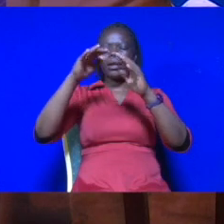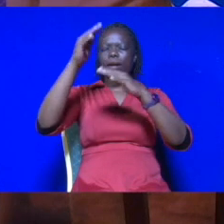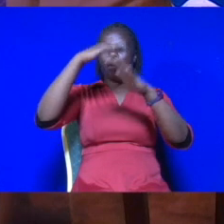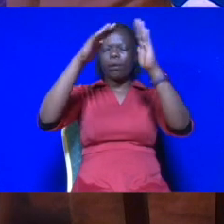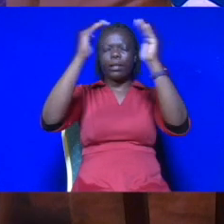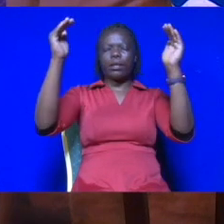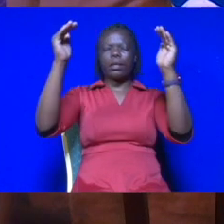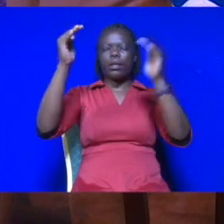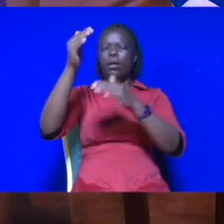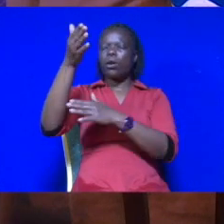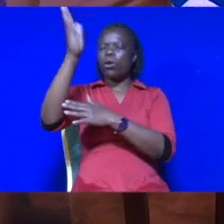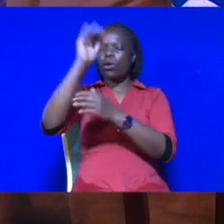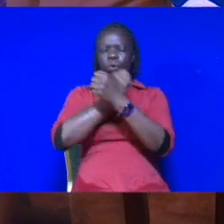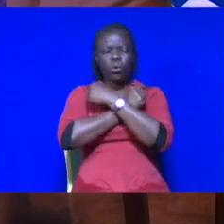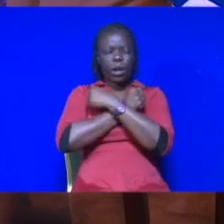Mungu unayetupenda,